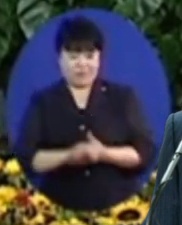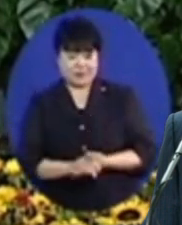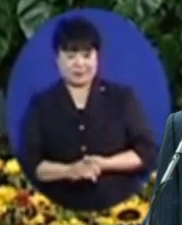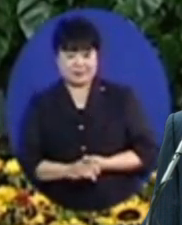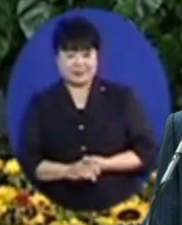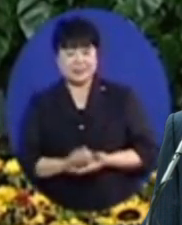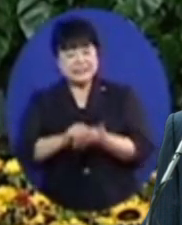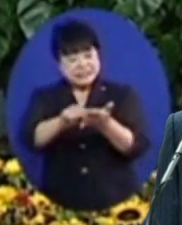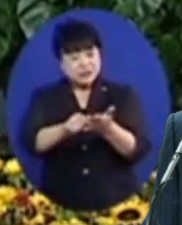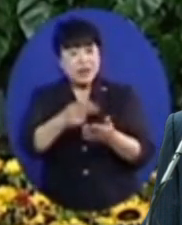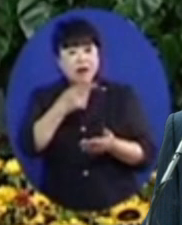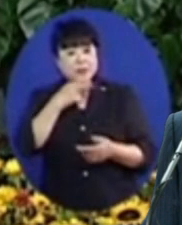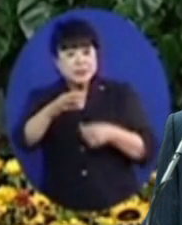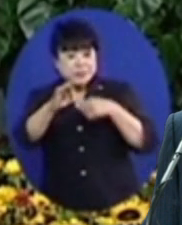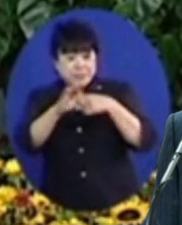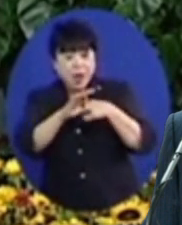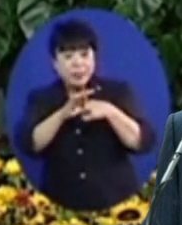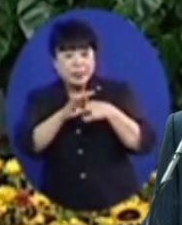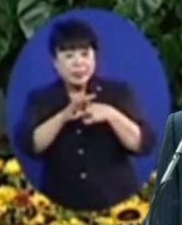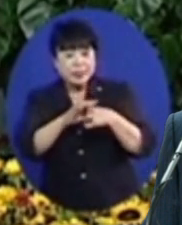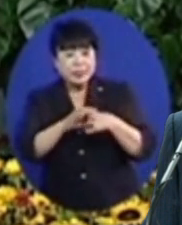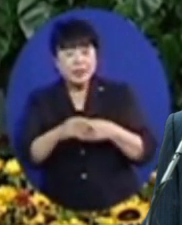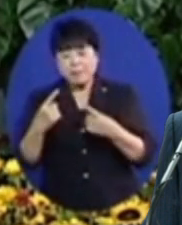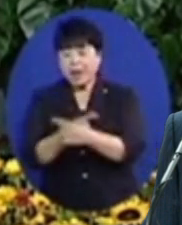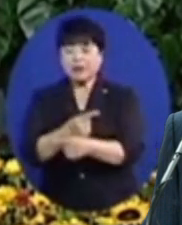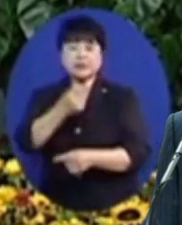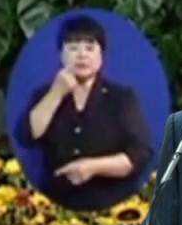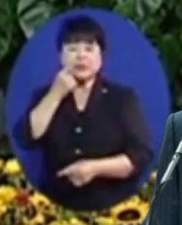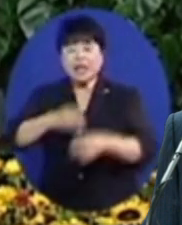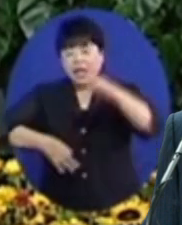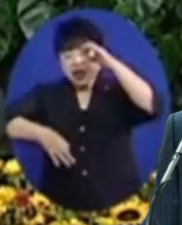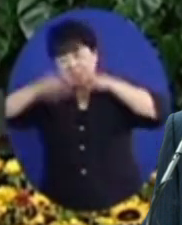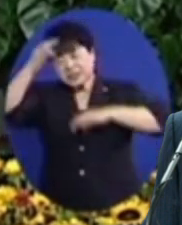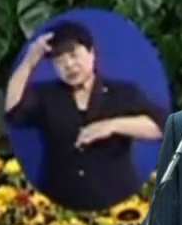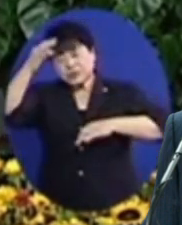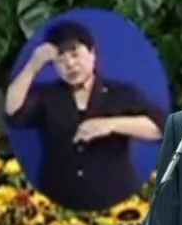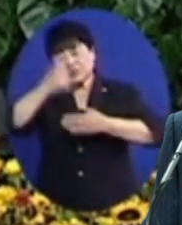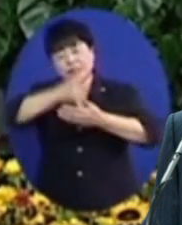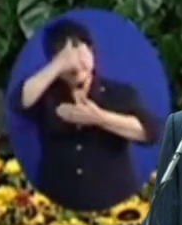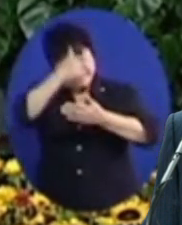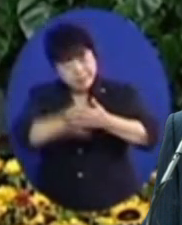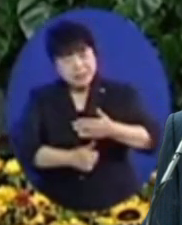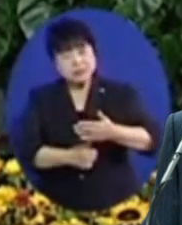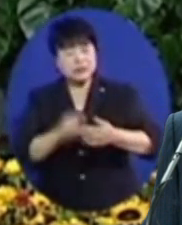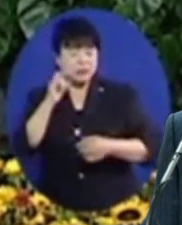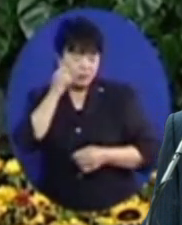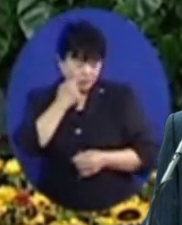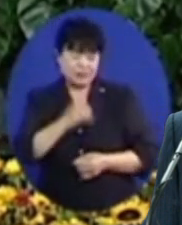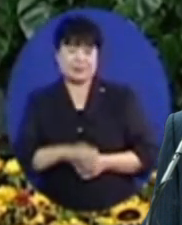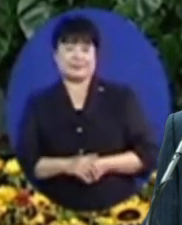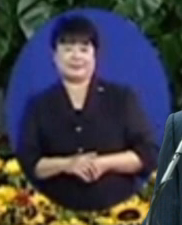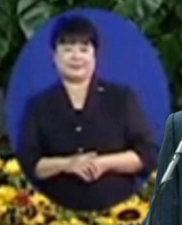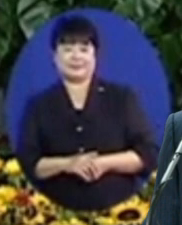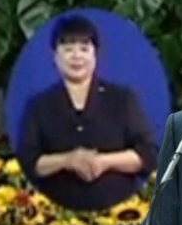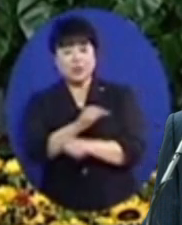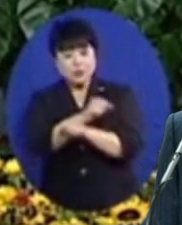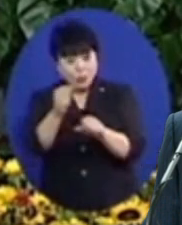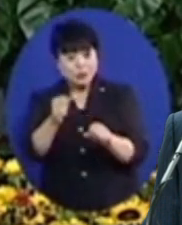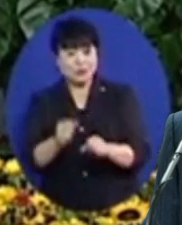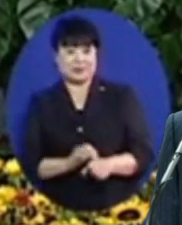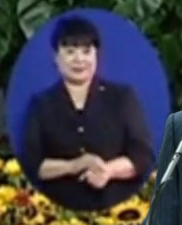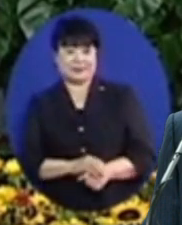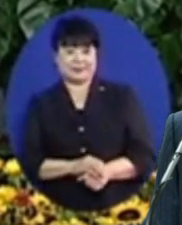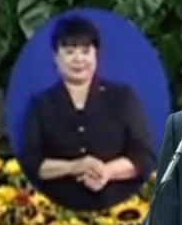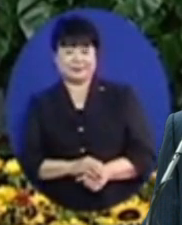이 지우개가 없었다면 우리 인생은 늘 고칠 수 없는 실수와 죄 가운데 빠져나올 수 없을 것입니다. 용서하며 사는